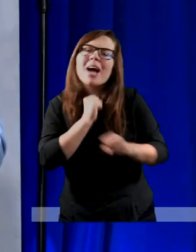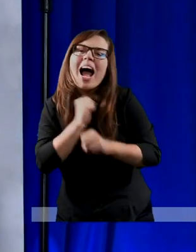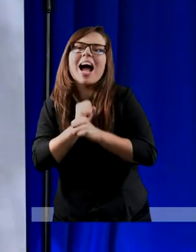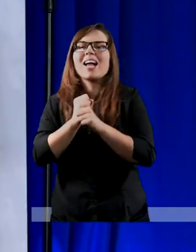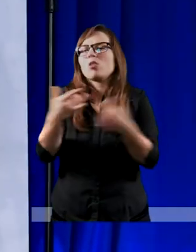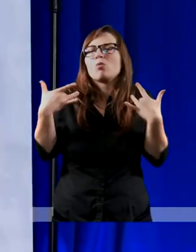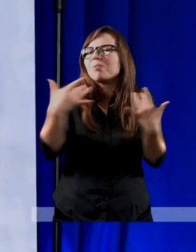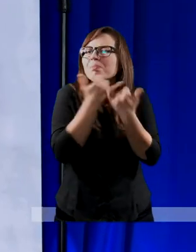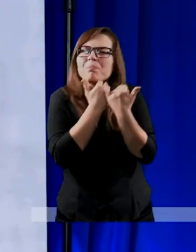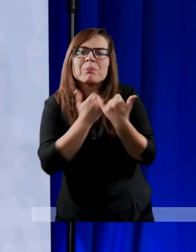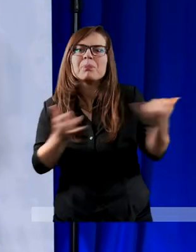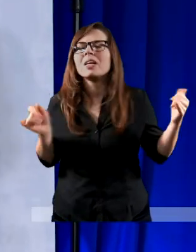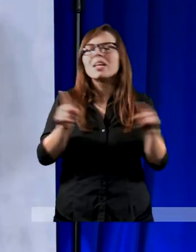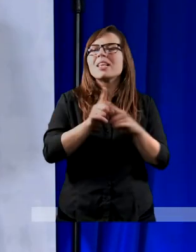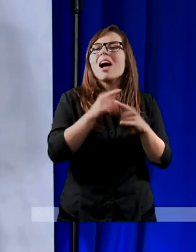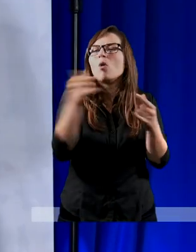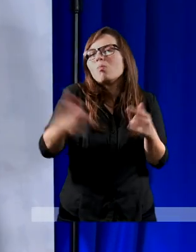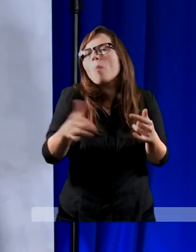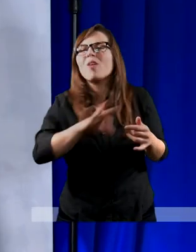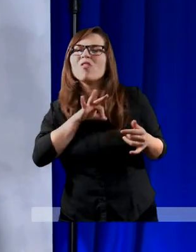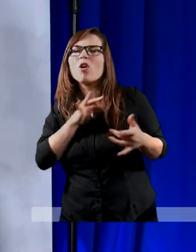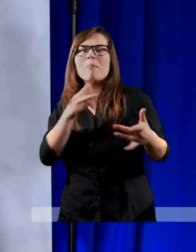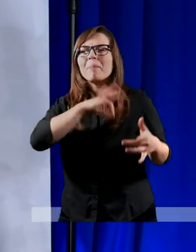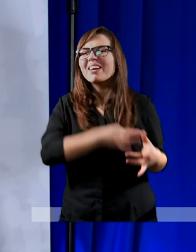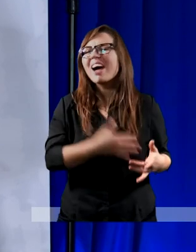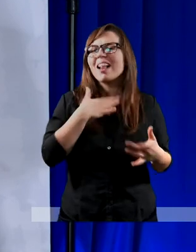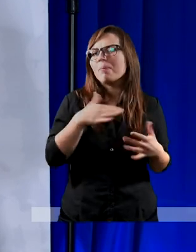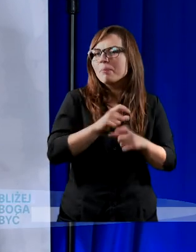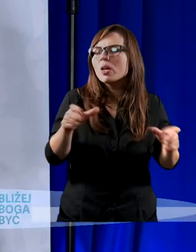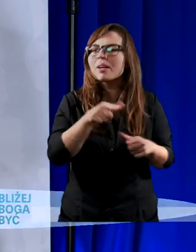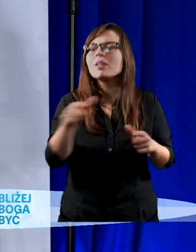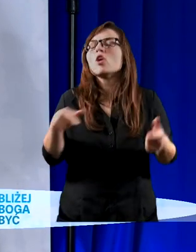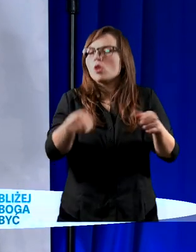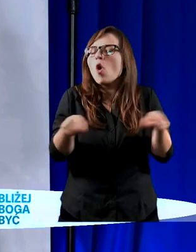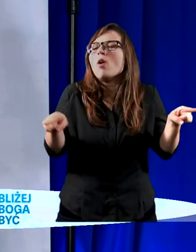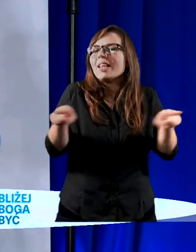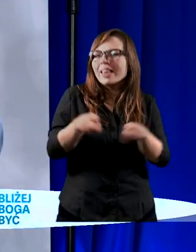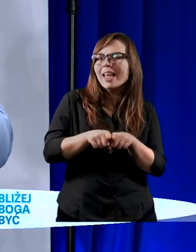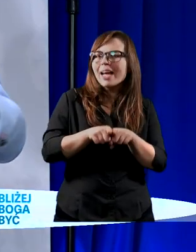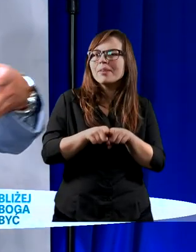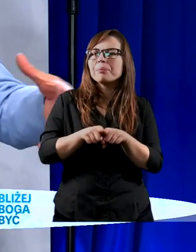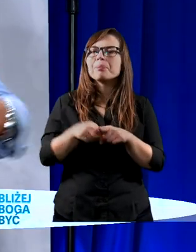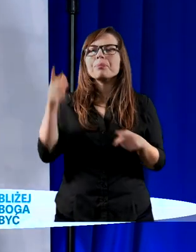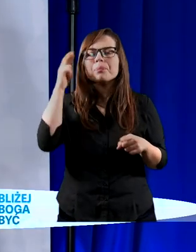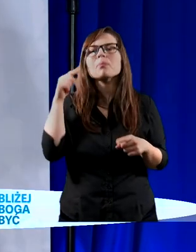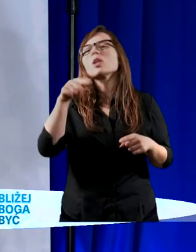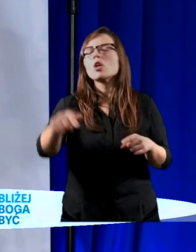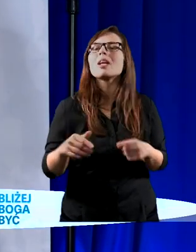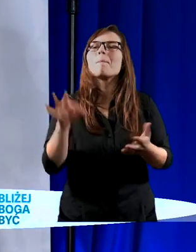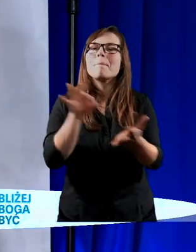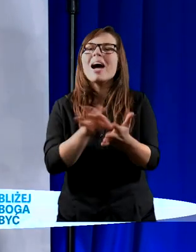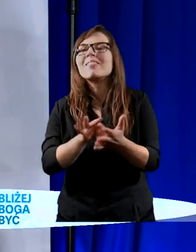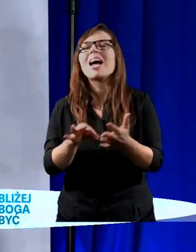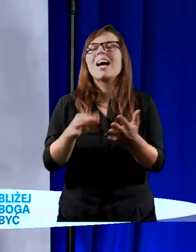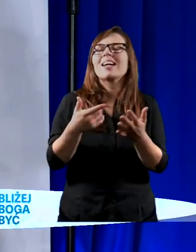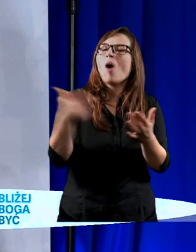biznesem, czy też innymi obowiązkami, więc to też pociąga za nami